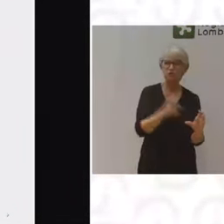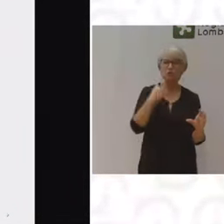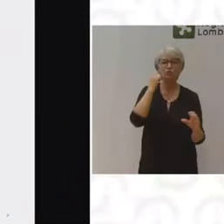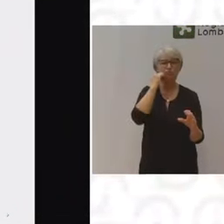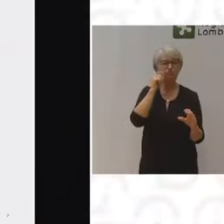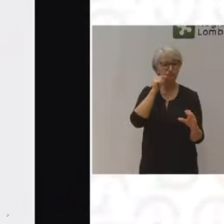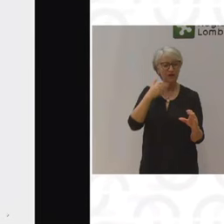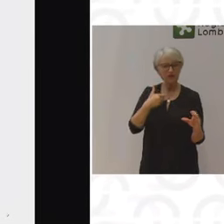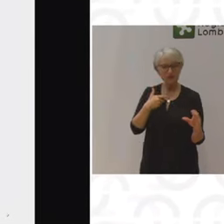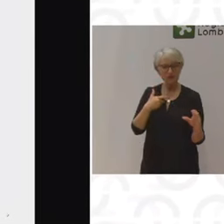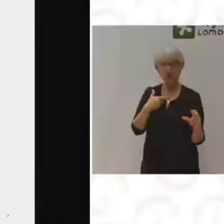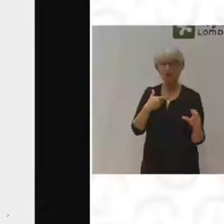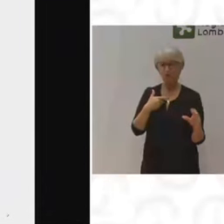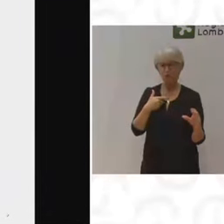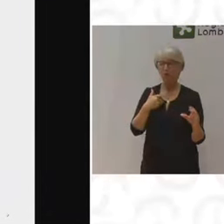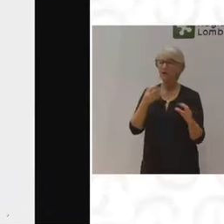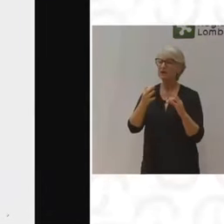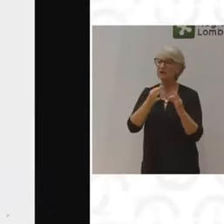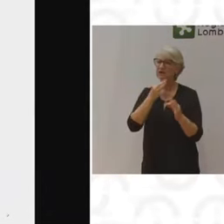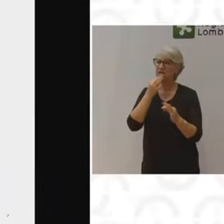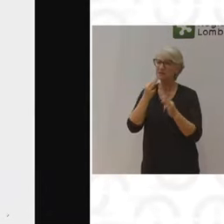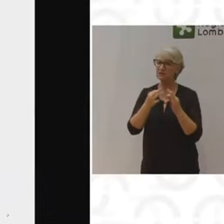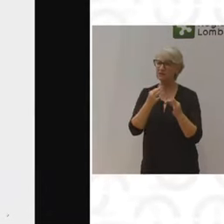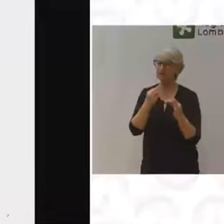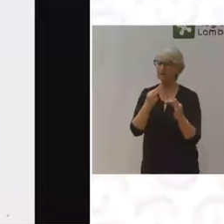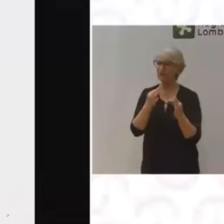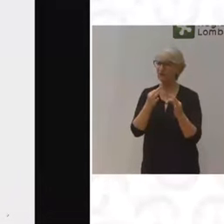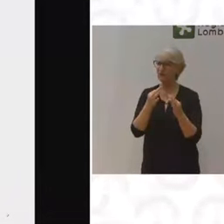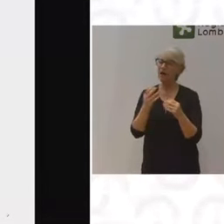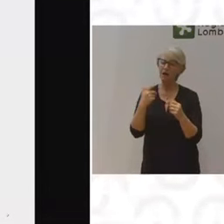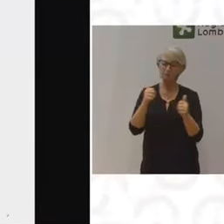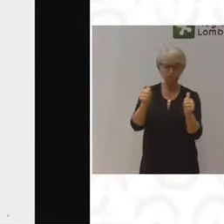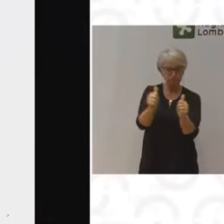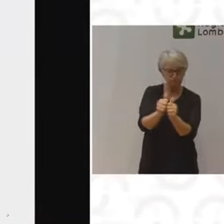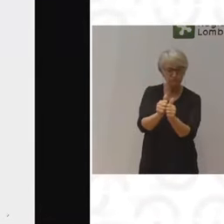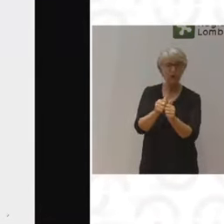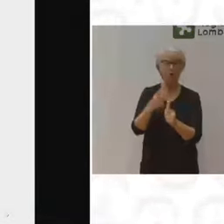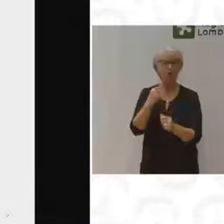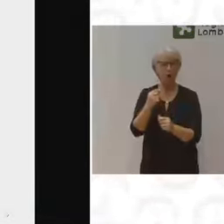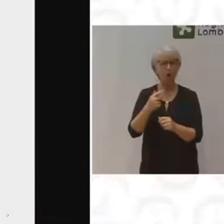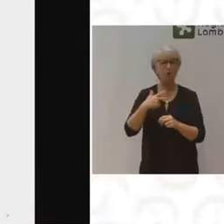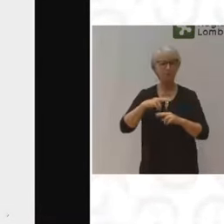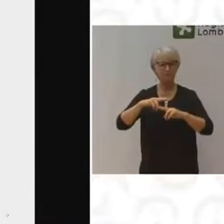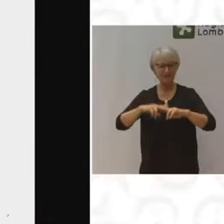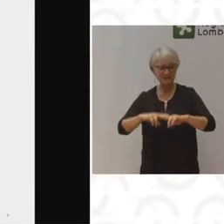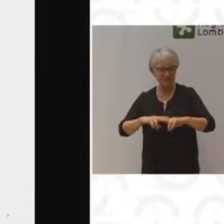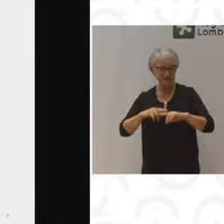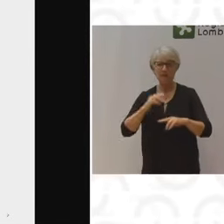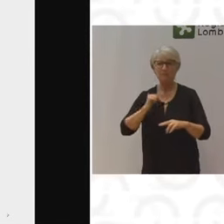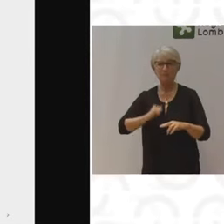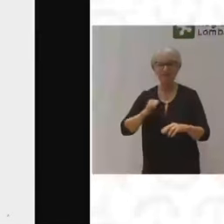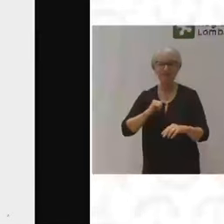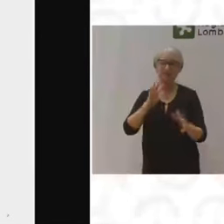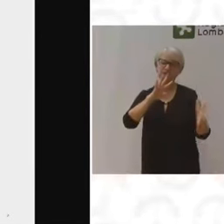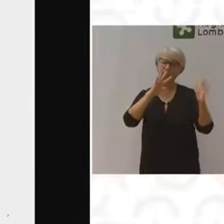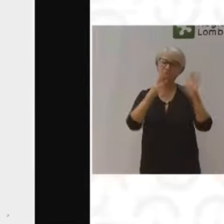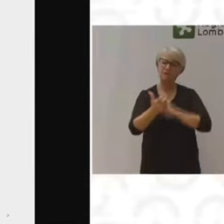genitori, amare un figlio fragile non significa proteggerlo in tutto per tutto, ma aiutarlo con pazienza, lavoro verso